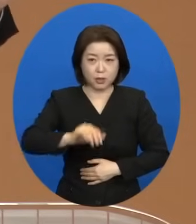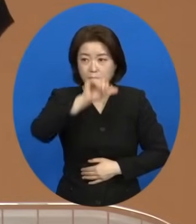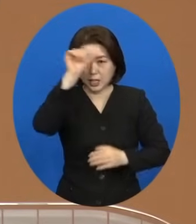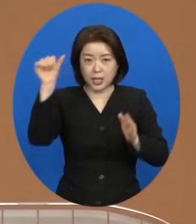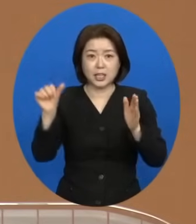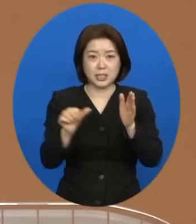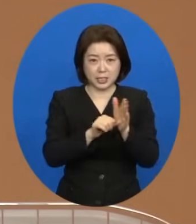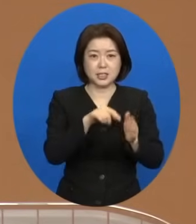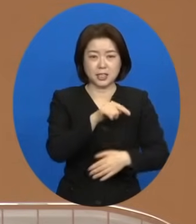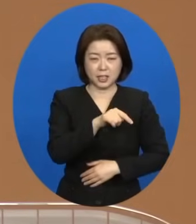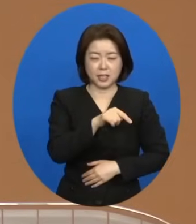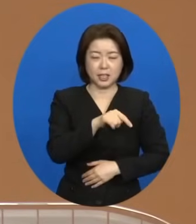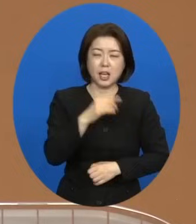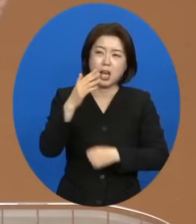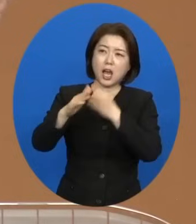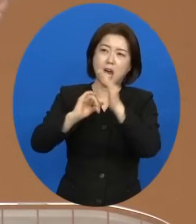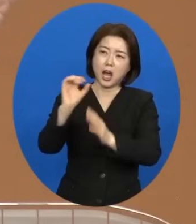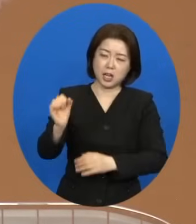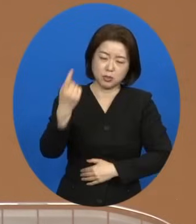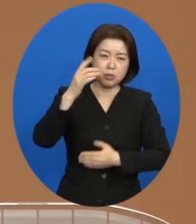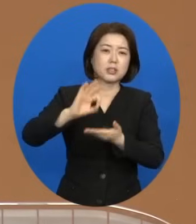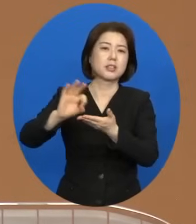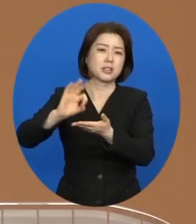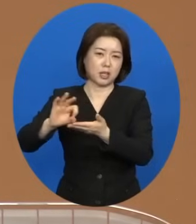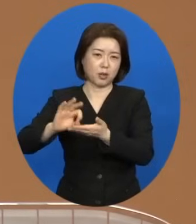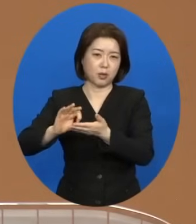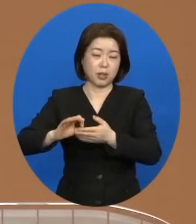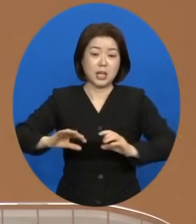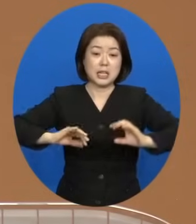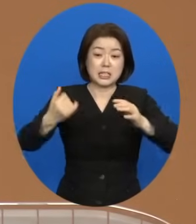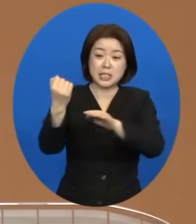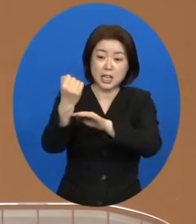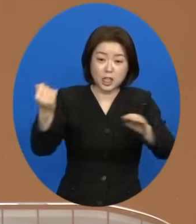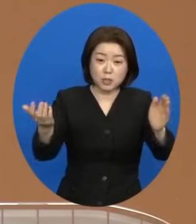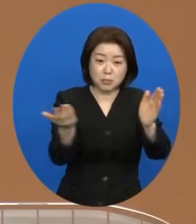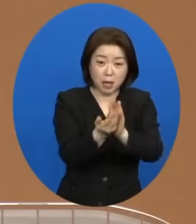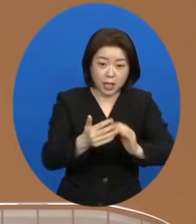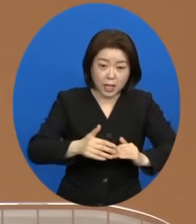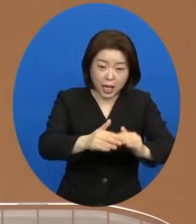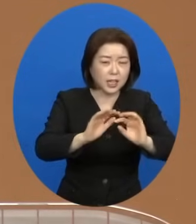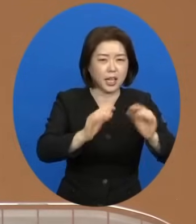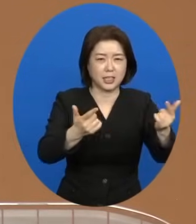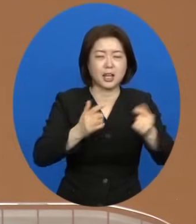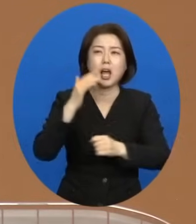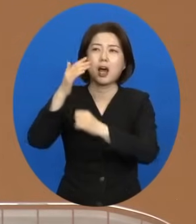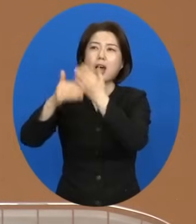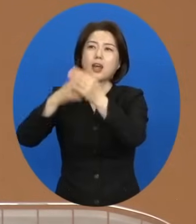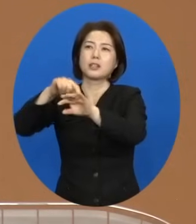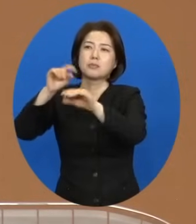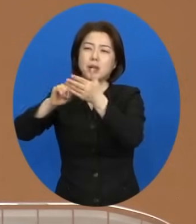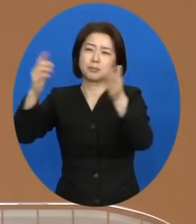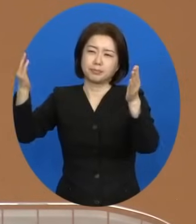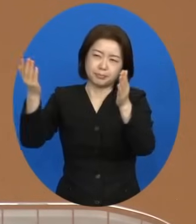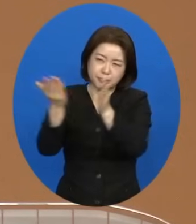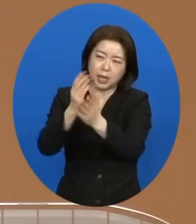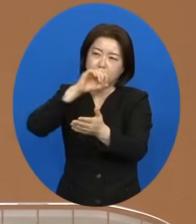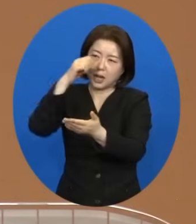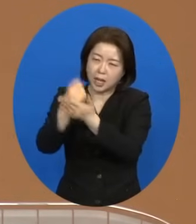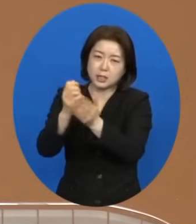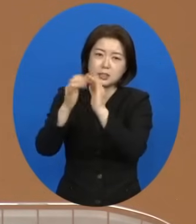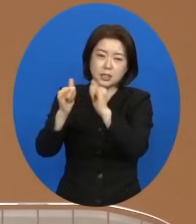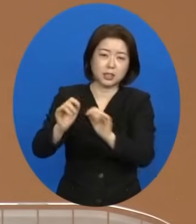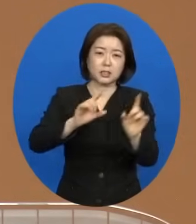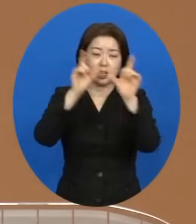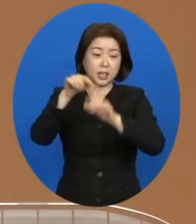오직 하나님의 의해 쓰임받고 세상의 기준이 아니라 하나님의 마음에 맞는 자로 살아갈 수 있도록